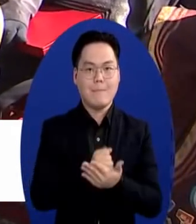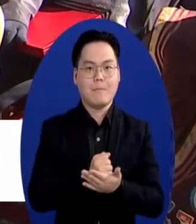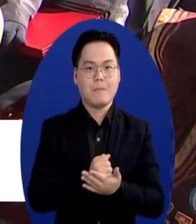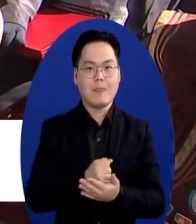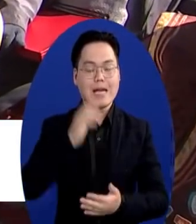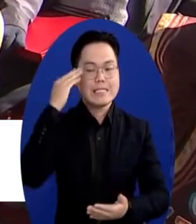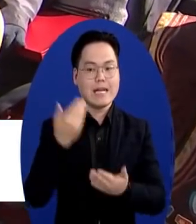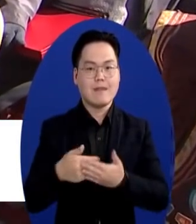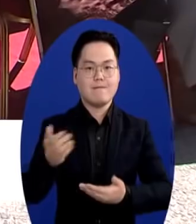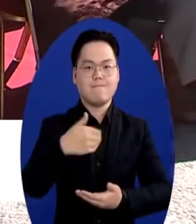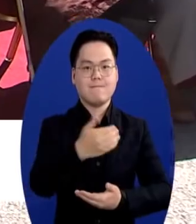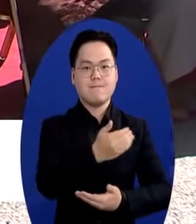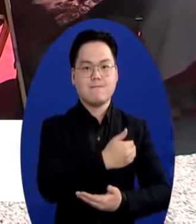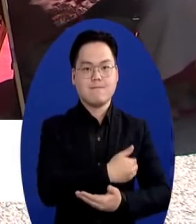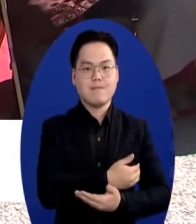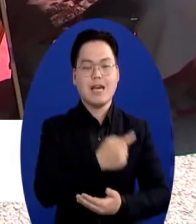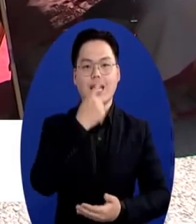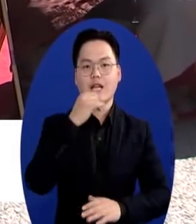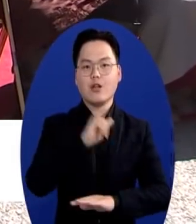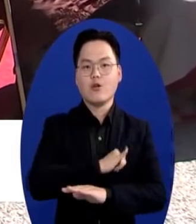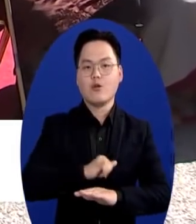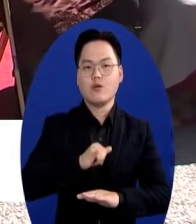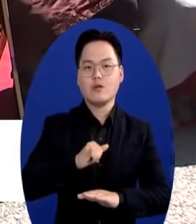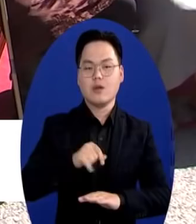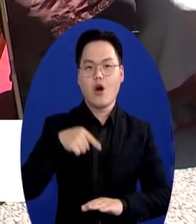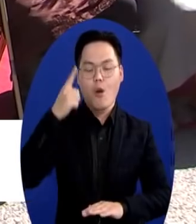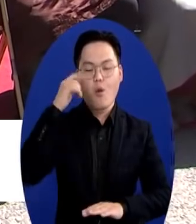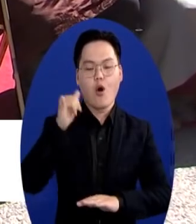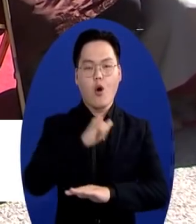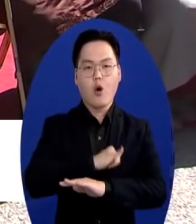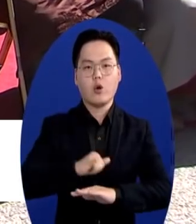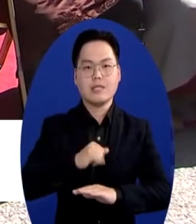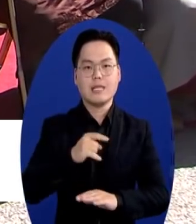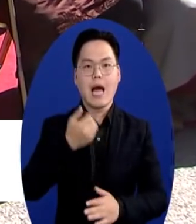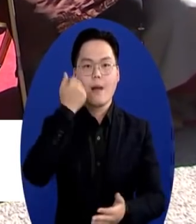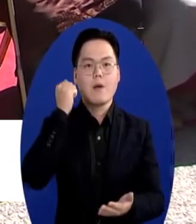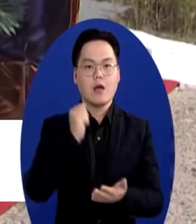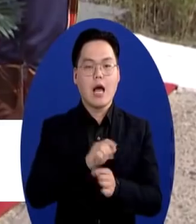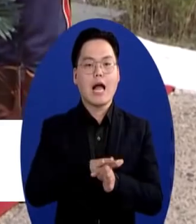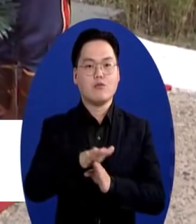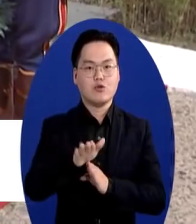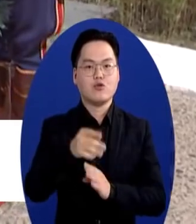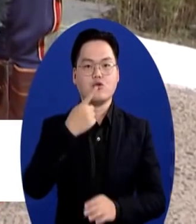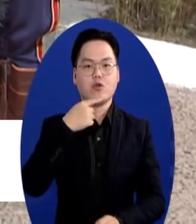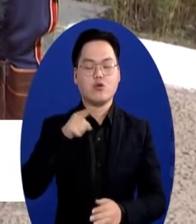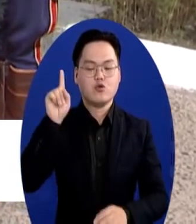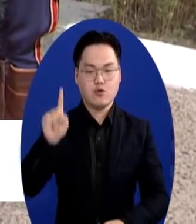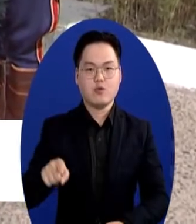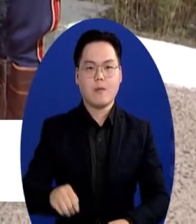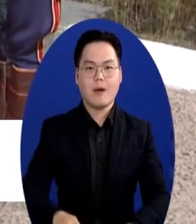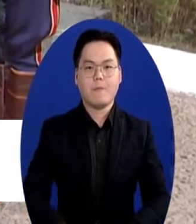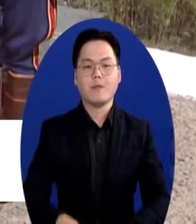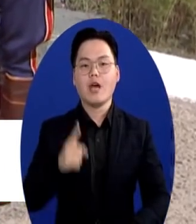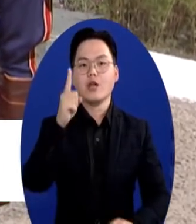дүнд үндэслэн дундад иргэн улсын засгийн газар бүгд найрамдах Монгол ард улсыг албан ёсоор хүлээн зөвшөөрч байгаа 1946 оны 1-р